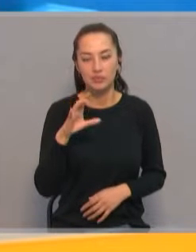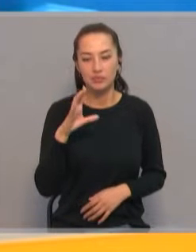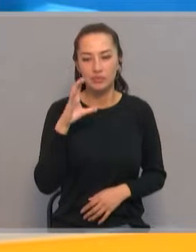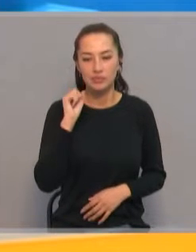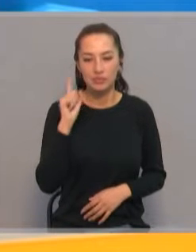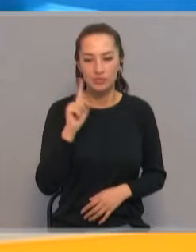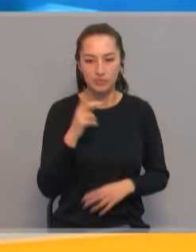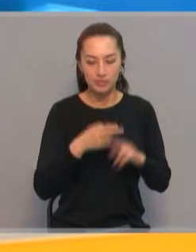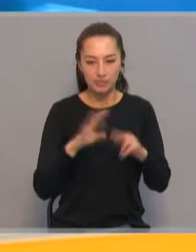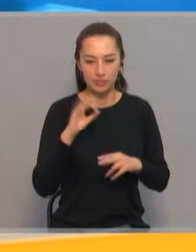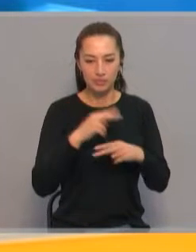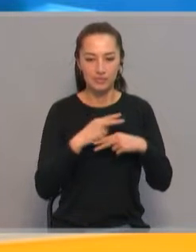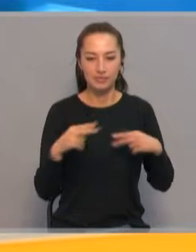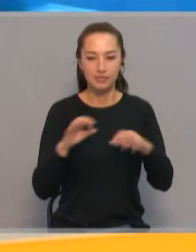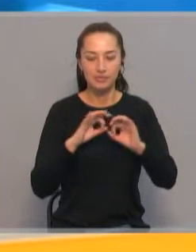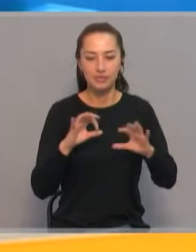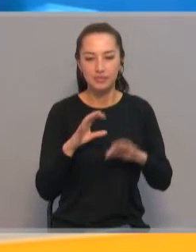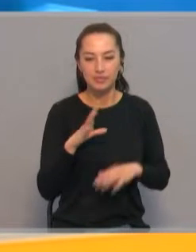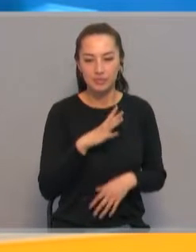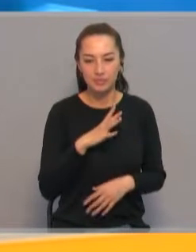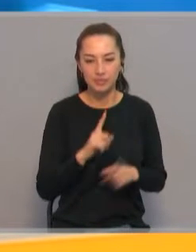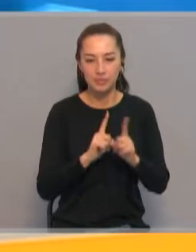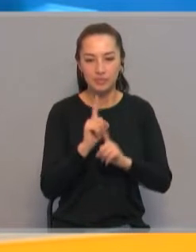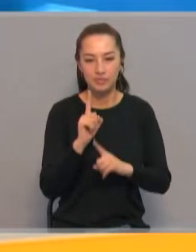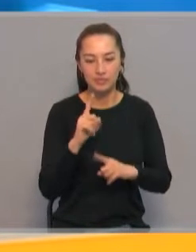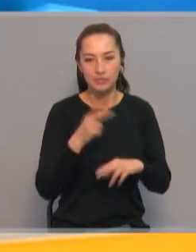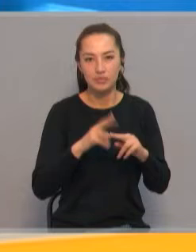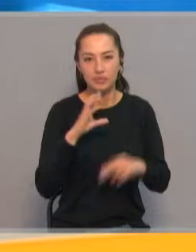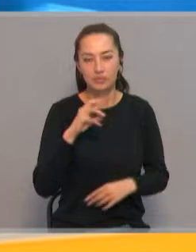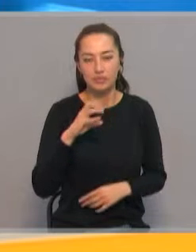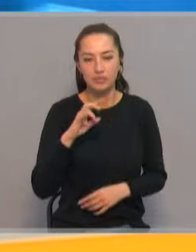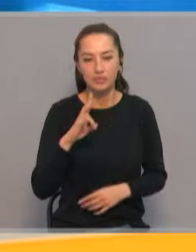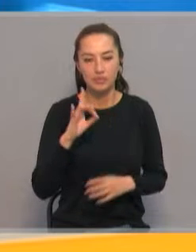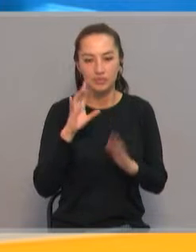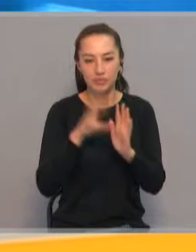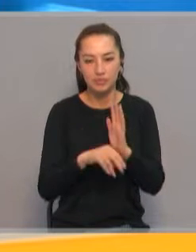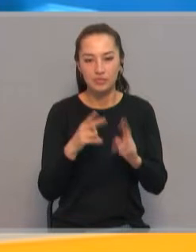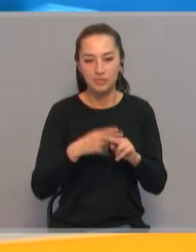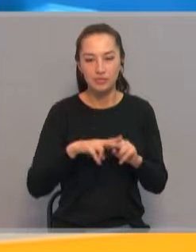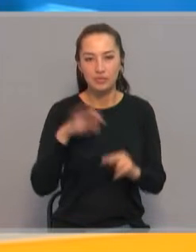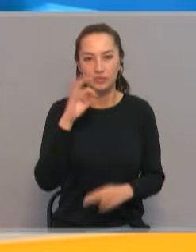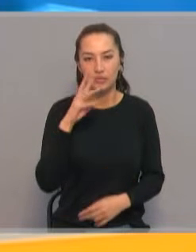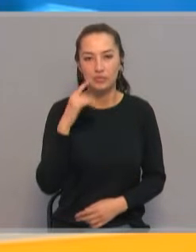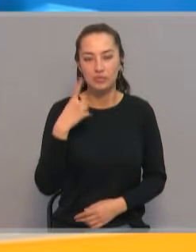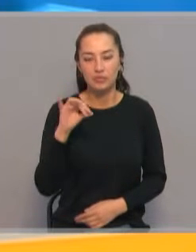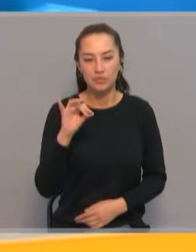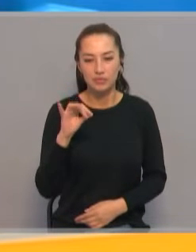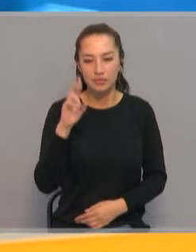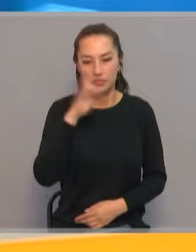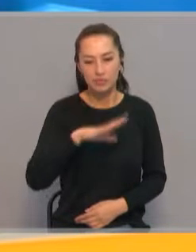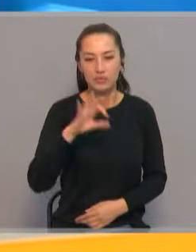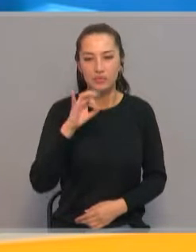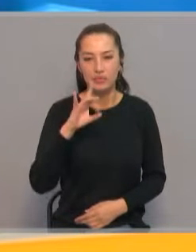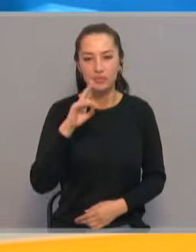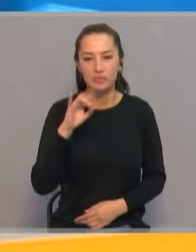өнерінің озық шыңы тақырыбында семинар-тренинг өтті. Семинарға ежелгі Тараз ескерткіштері мемлекеттік тарихи-мәдени музейі қорығының, Ордабасы